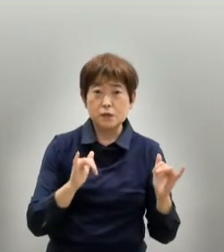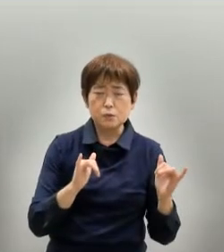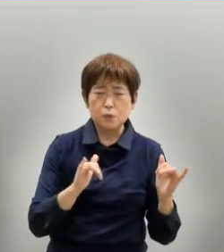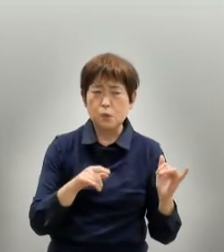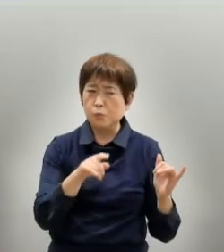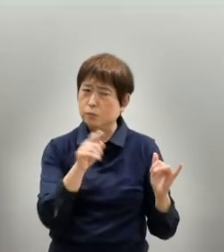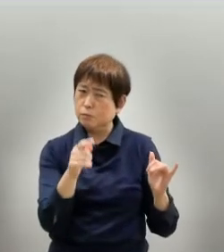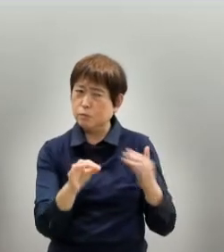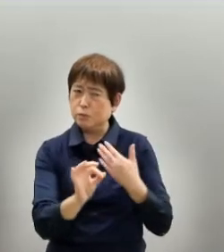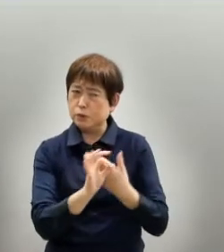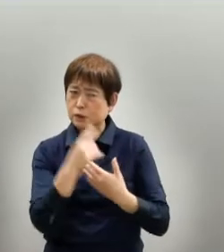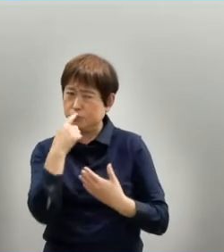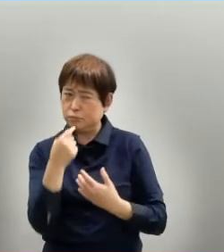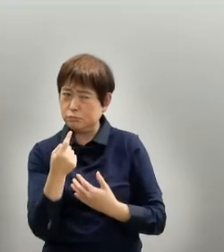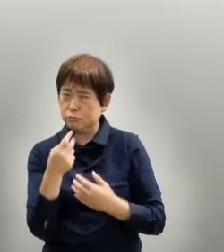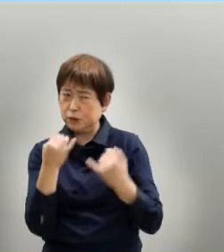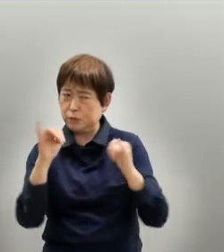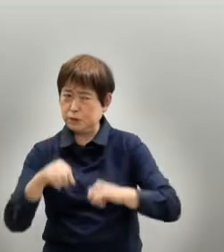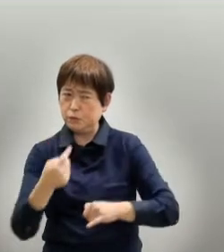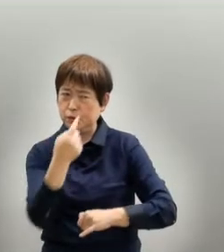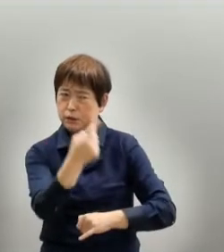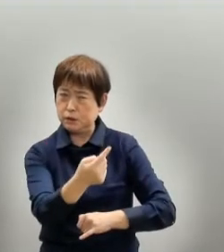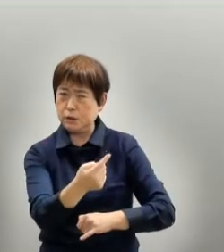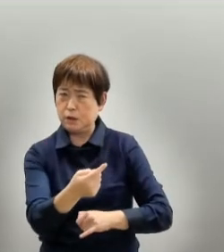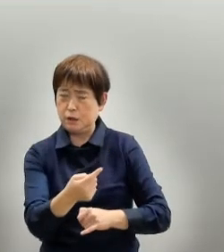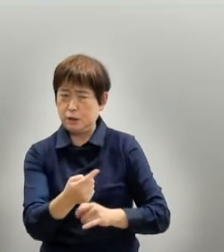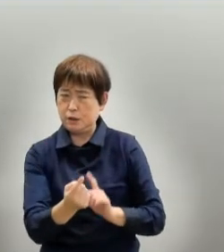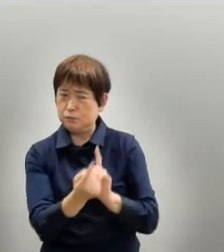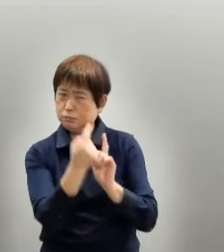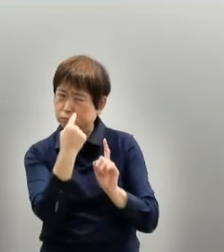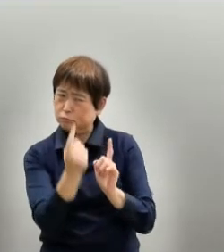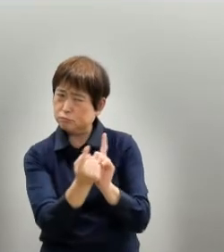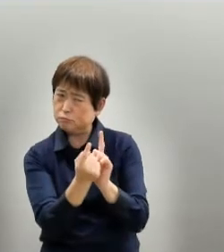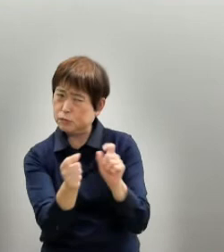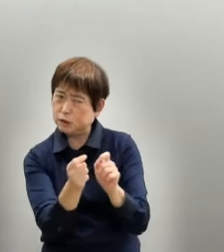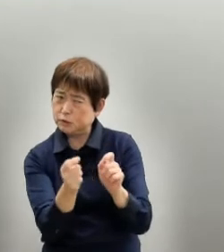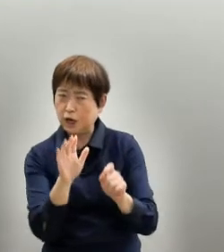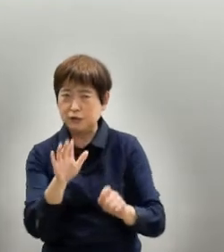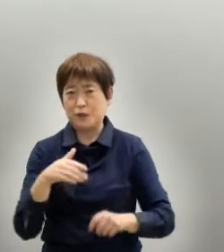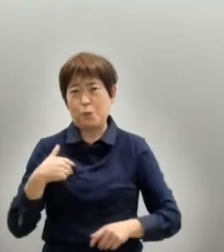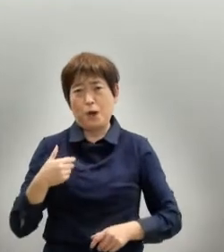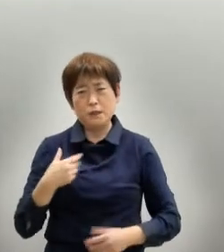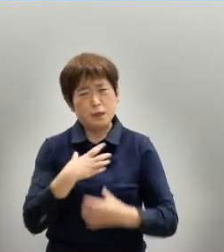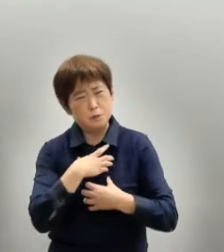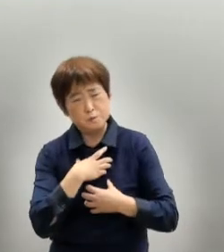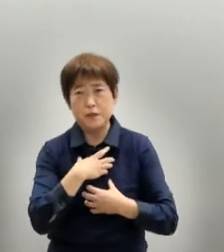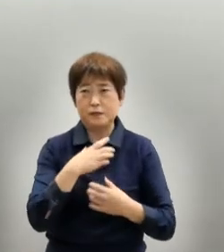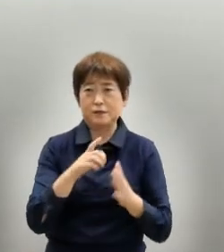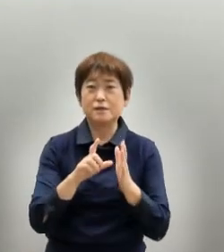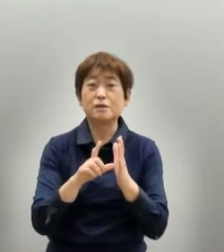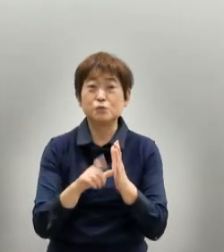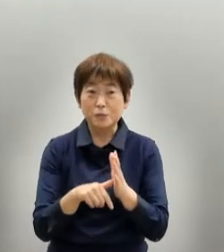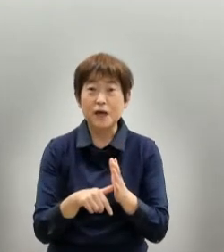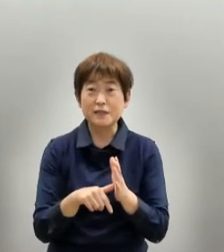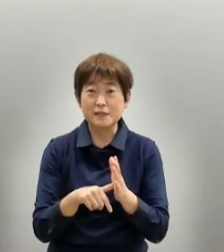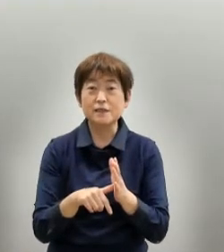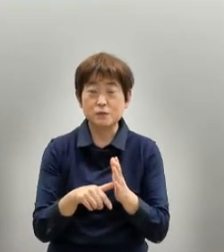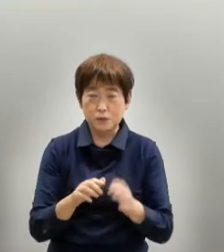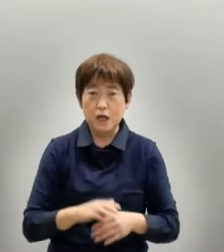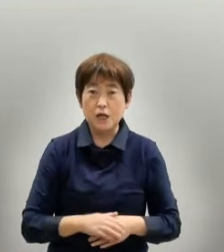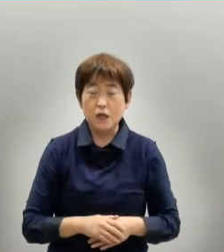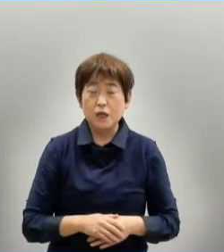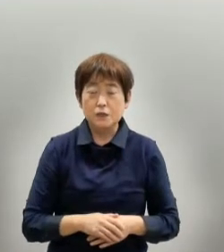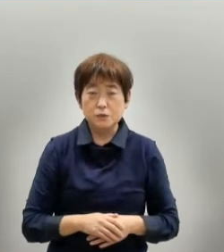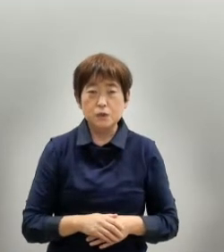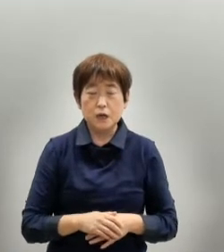と接触した可能性のあるものを把握するため、そしてさらなるですね、こう蔓延を